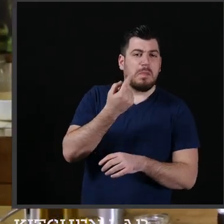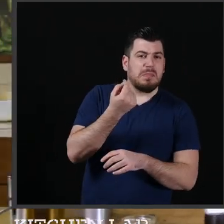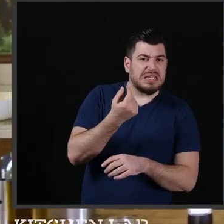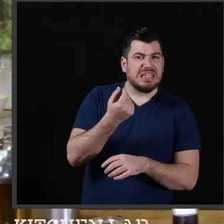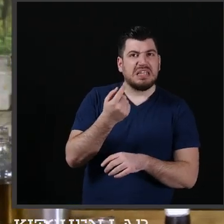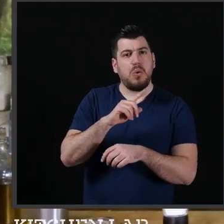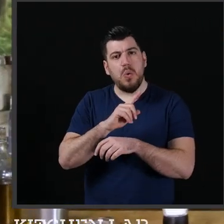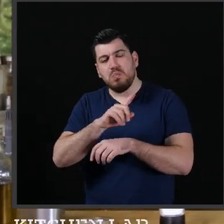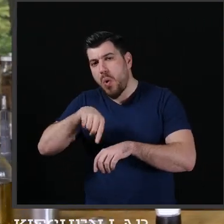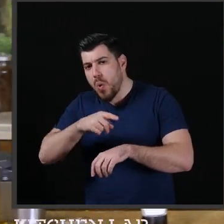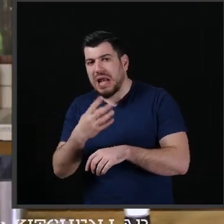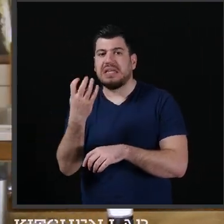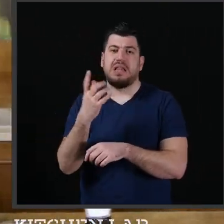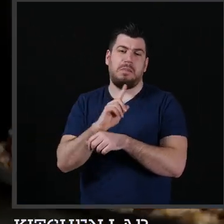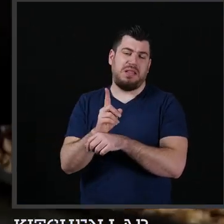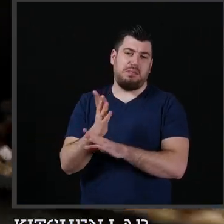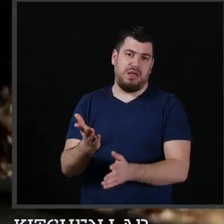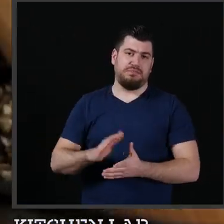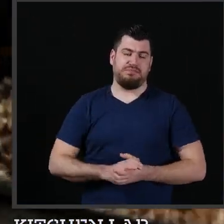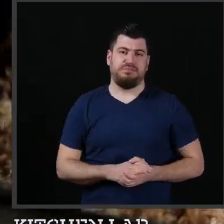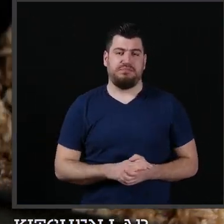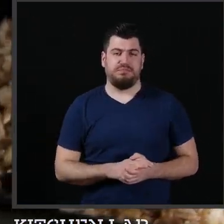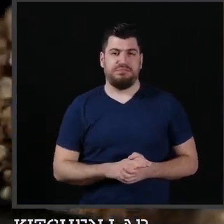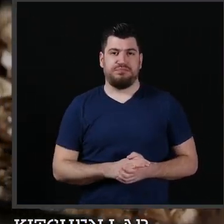45 λεπτάκια, οπότε υπομονή!